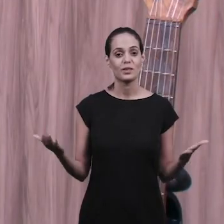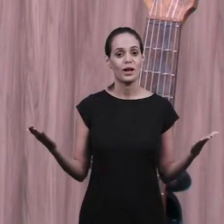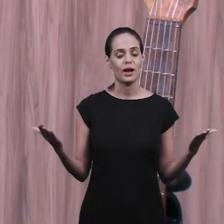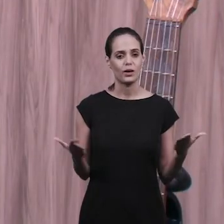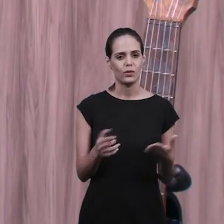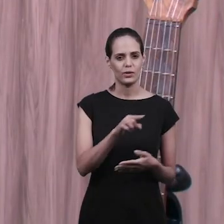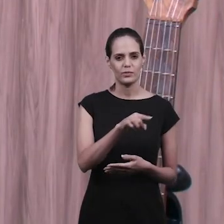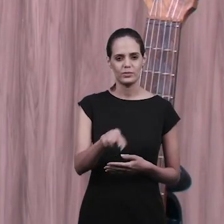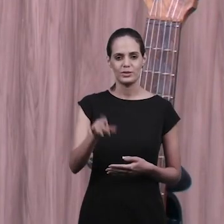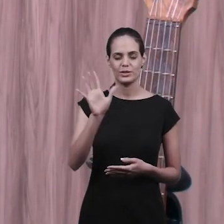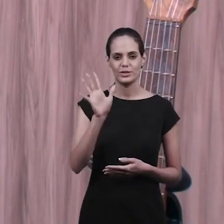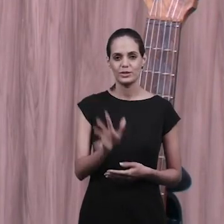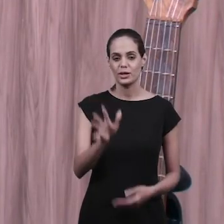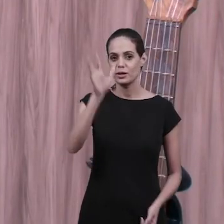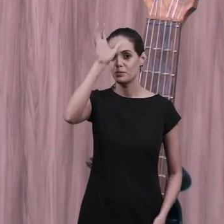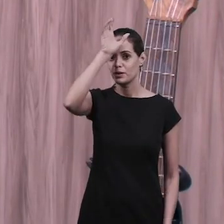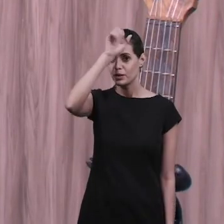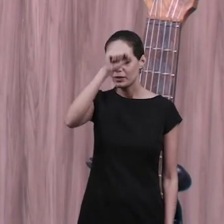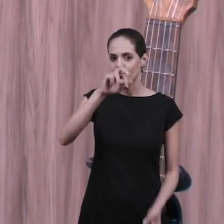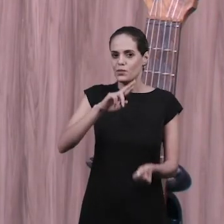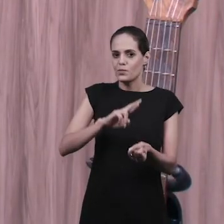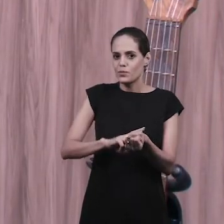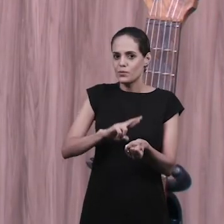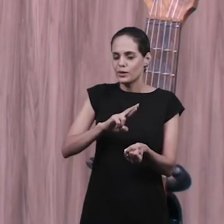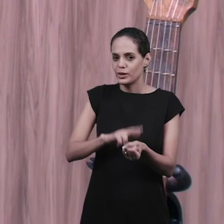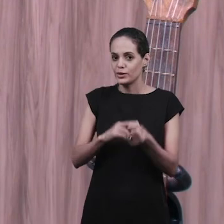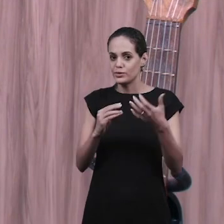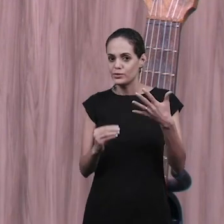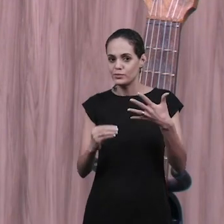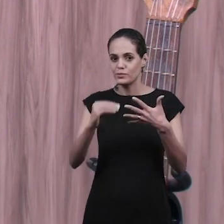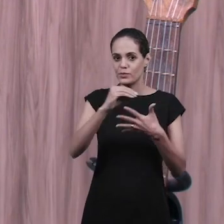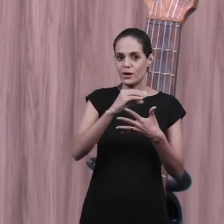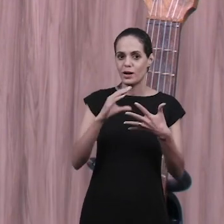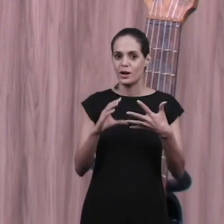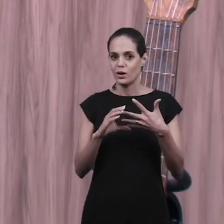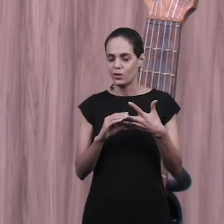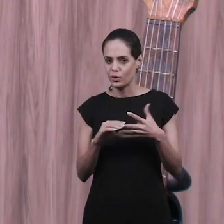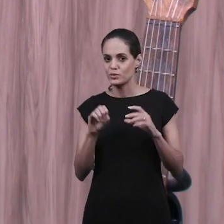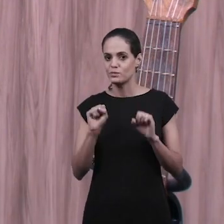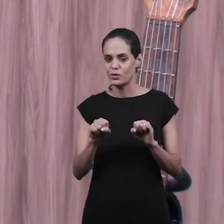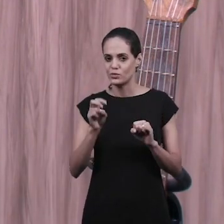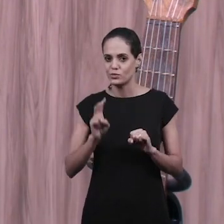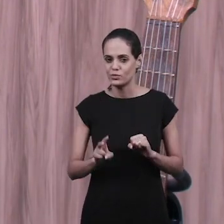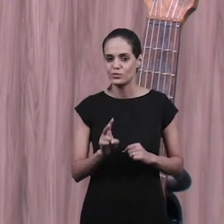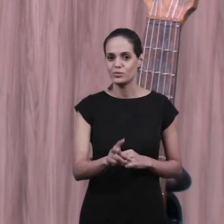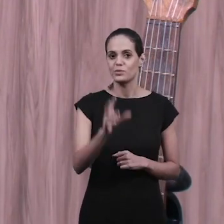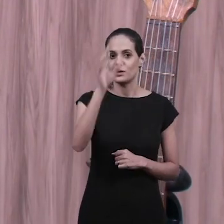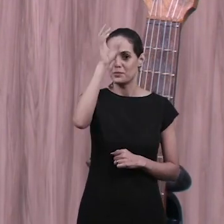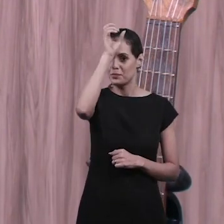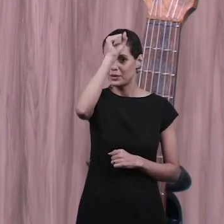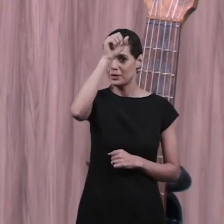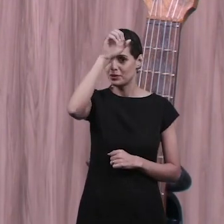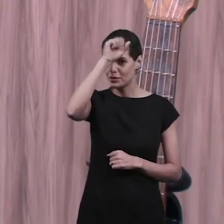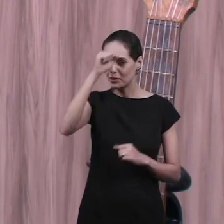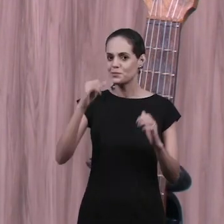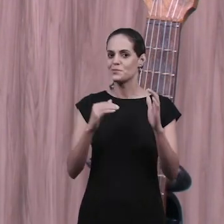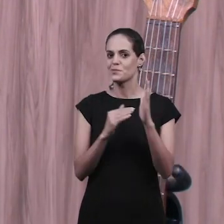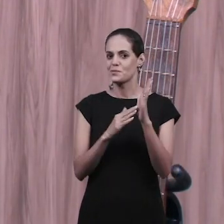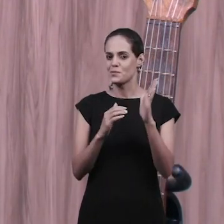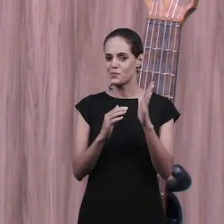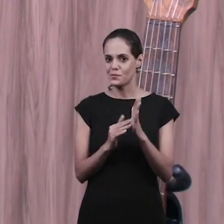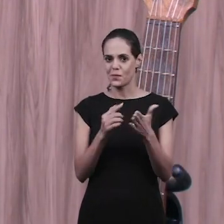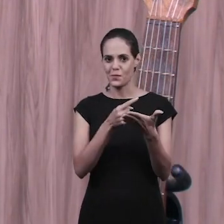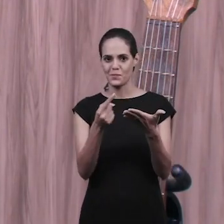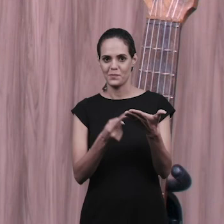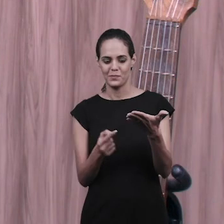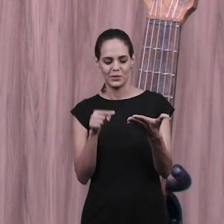Maintenant que vous avez appris le rythme, les accords, vous pouvez continuer à apprendre le reste de la louange par nos